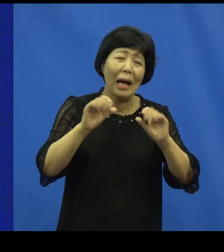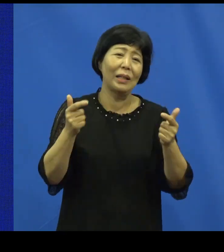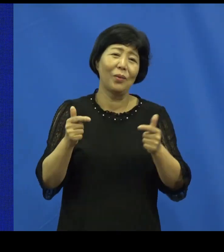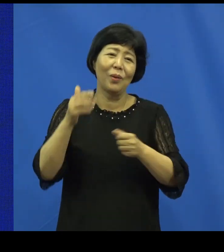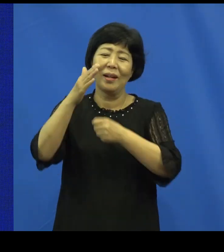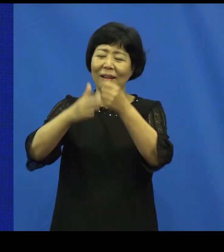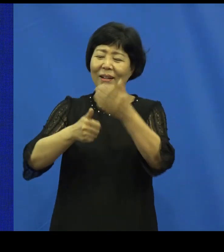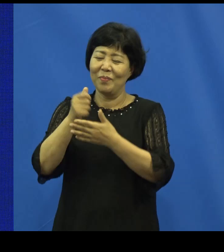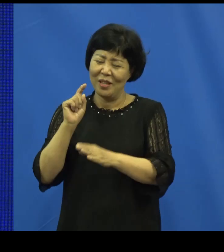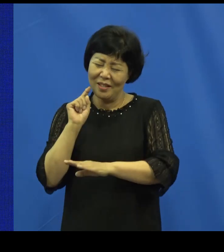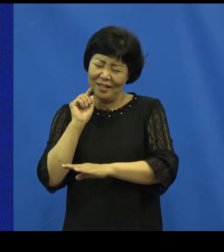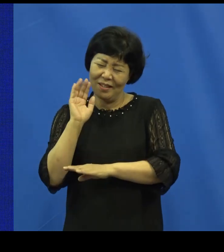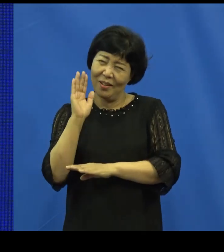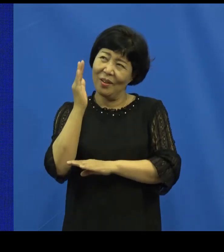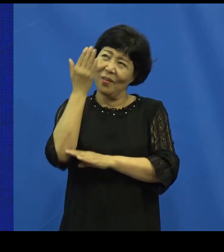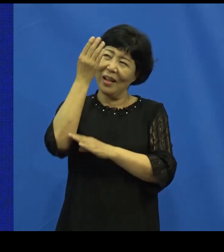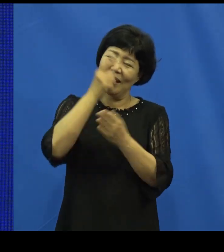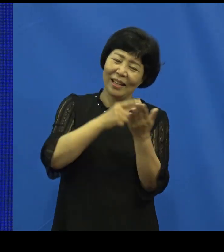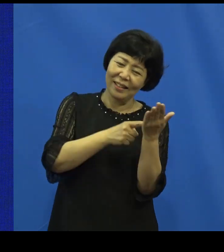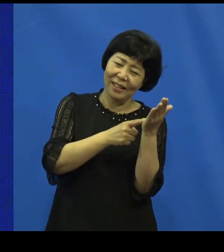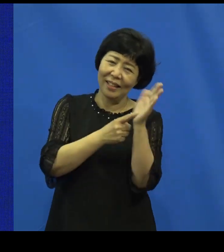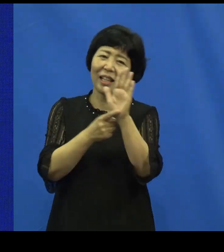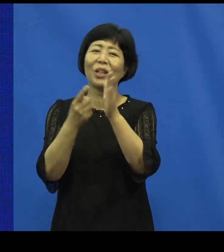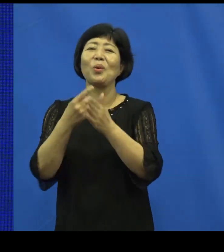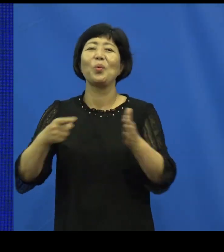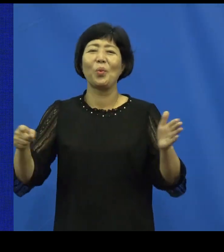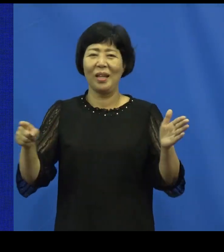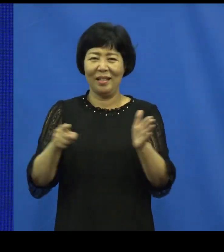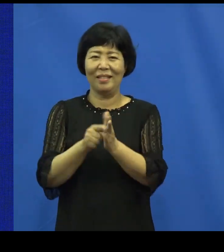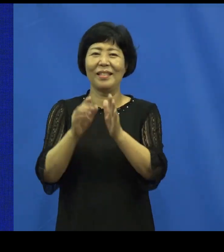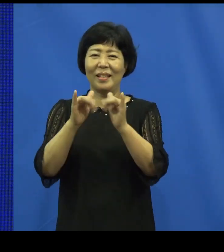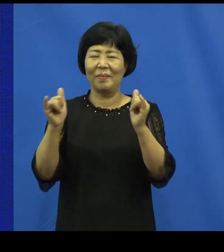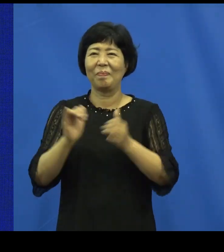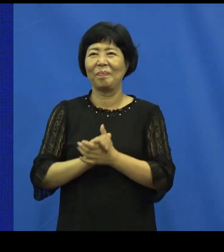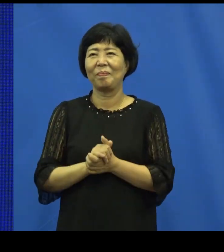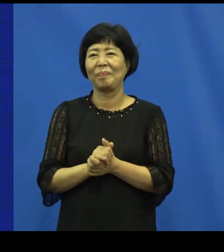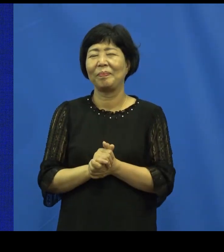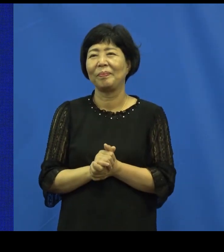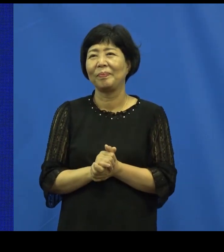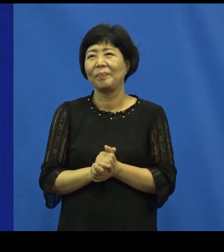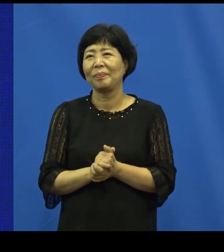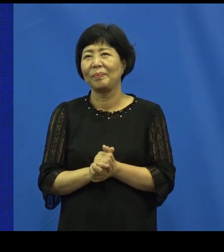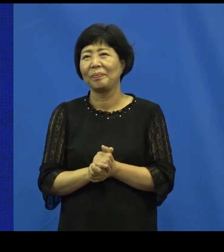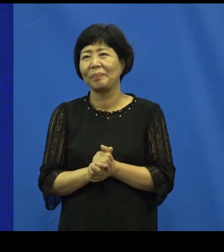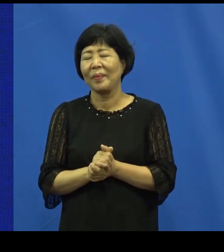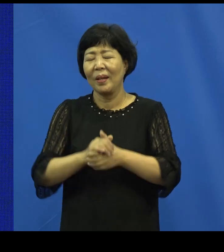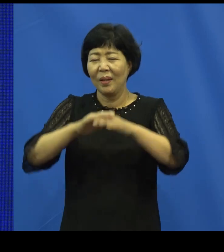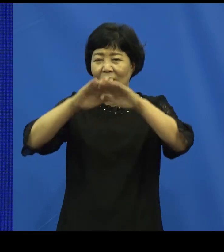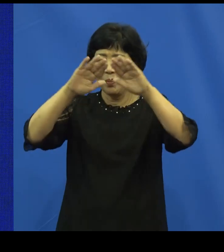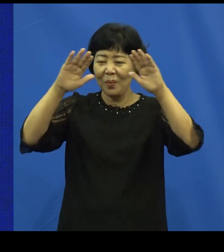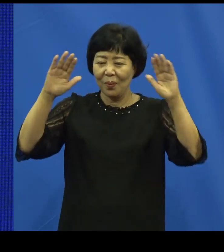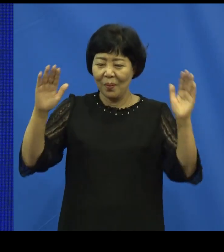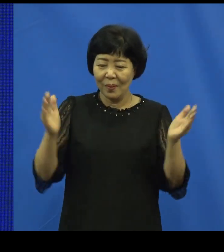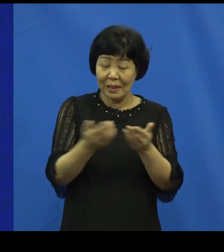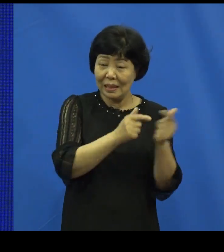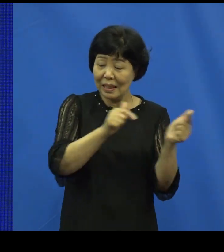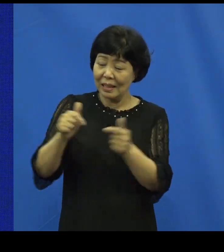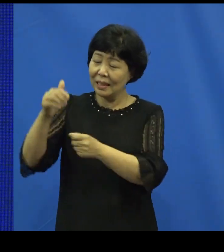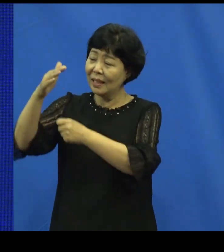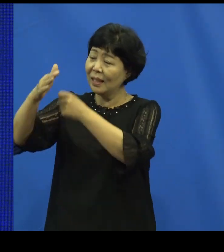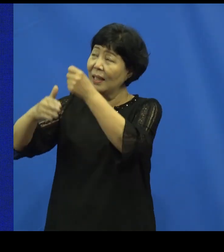사람들. 하나님이 누구이신가를 알아갈수록 그분을 드러내고 싶어져요. 모든 것은 하나님의 손에